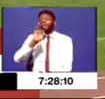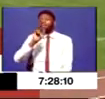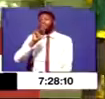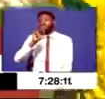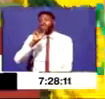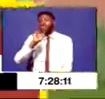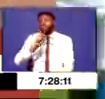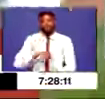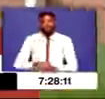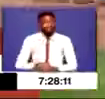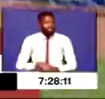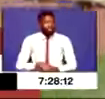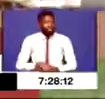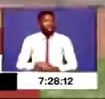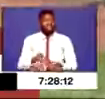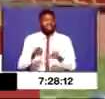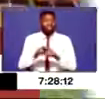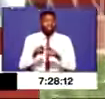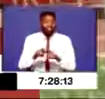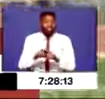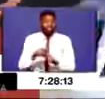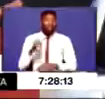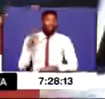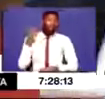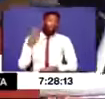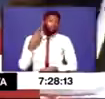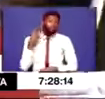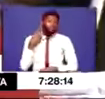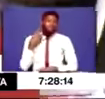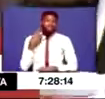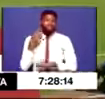Sharks iliichabanga Mathare United bao